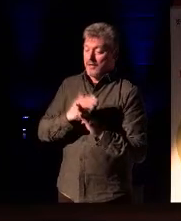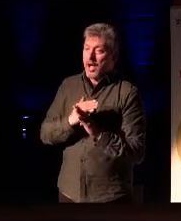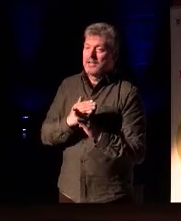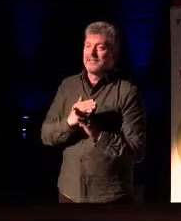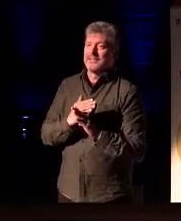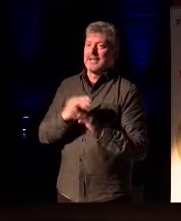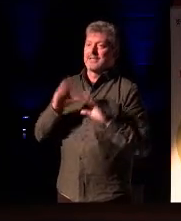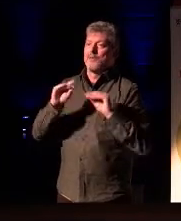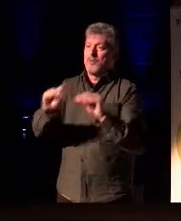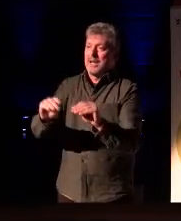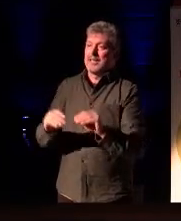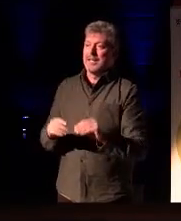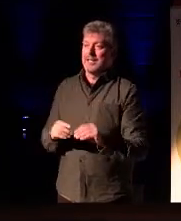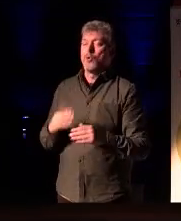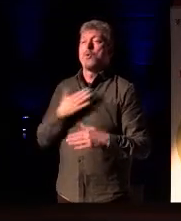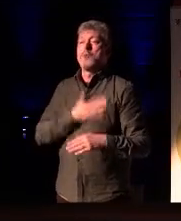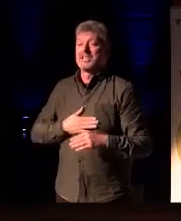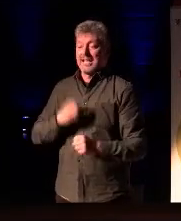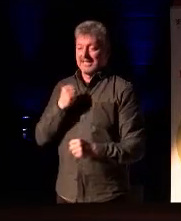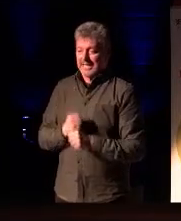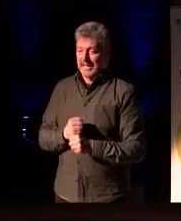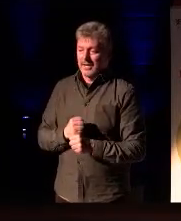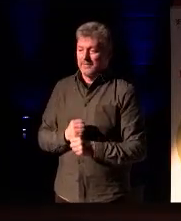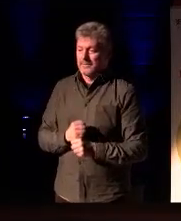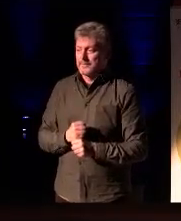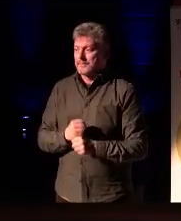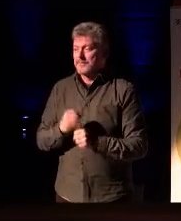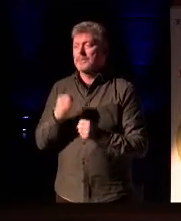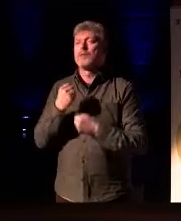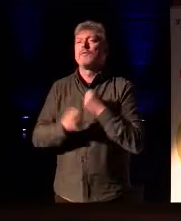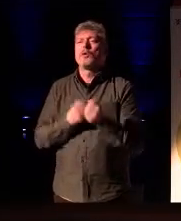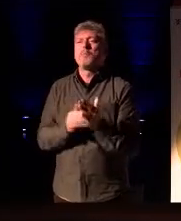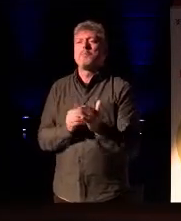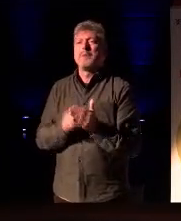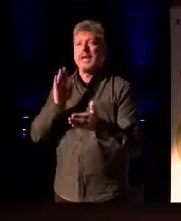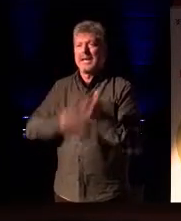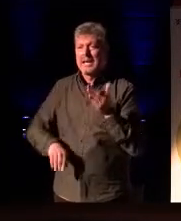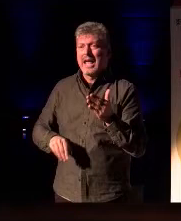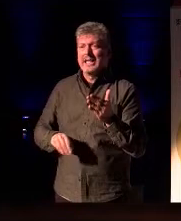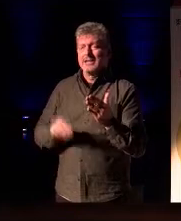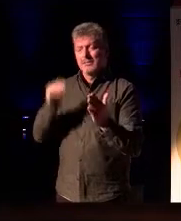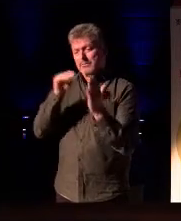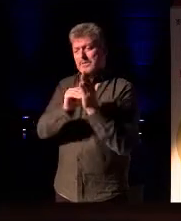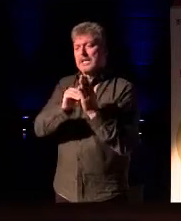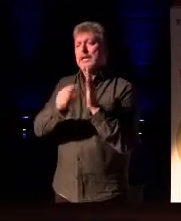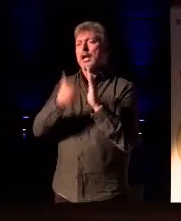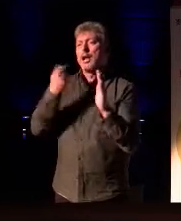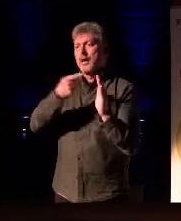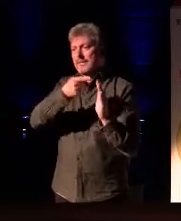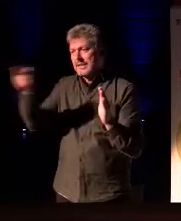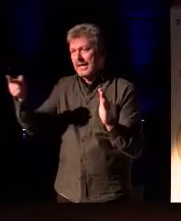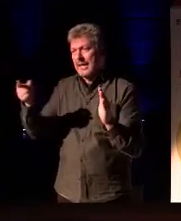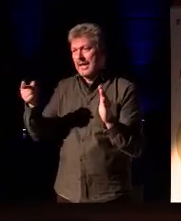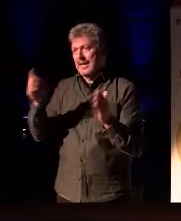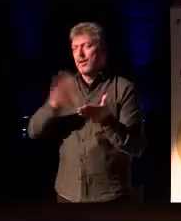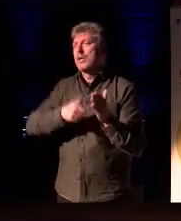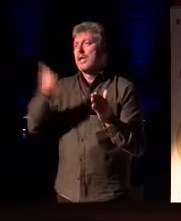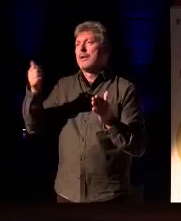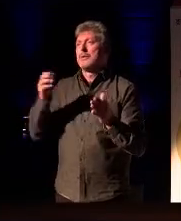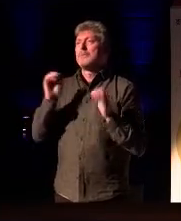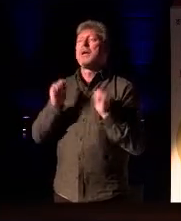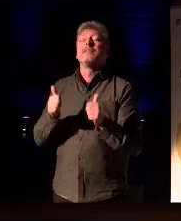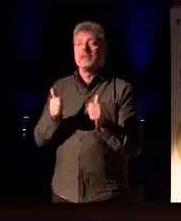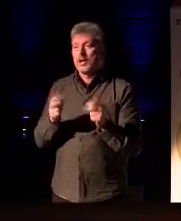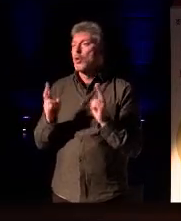og pasientsikkerhet. Men vi gjør altså mer enn å stille krav til ledere og til ledelse. Vi skal utdanne